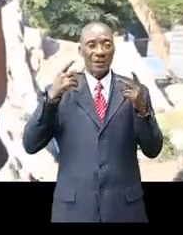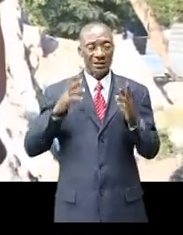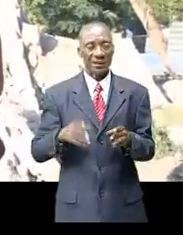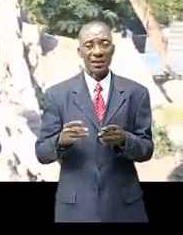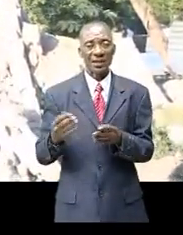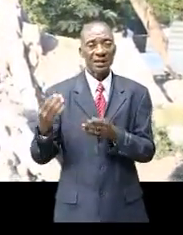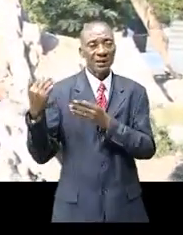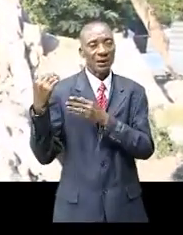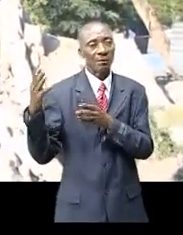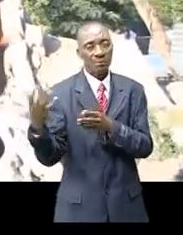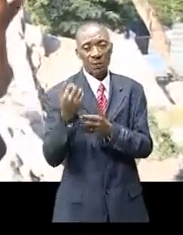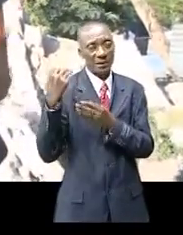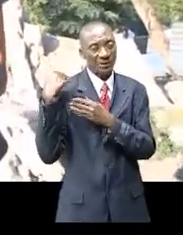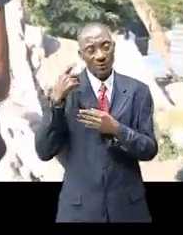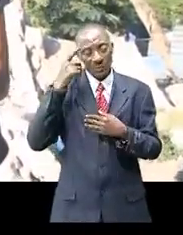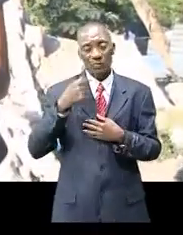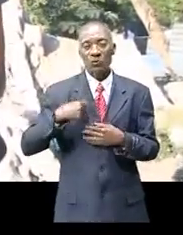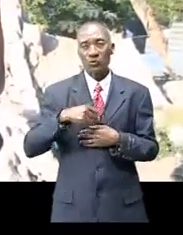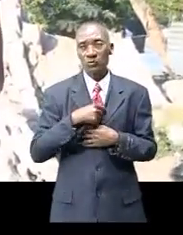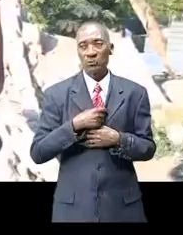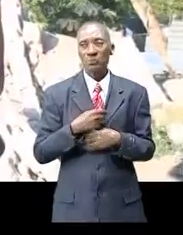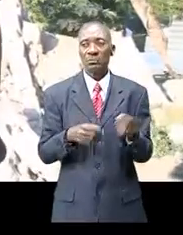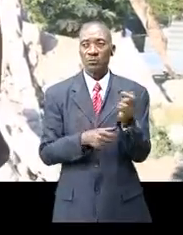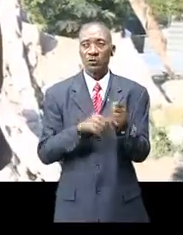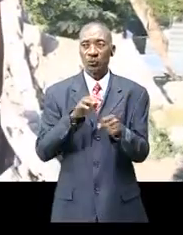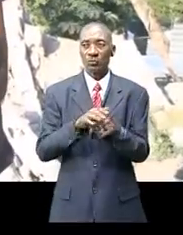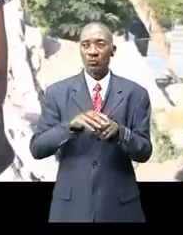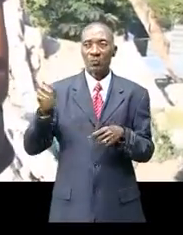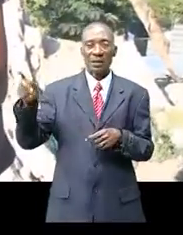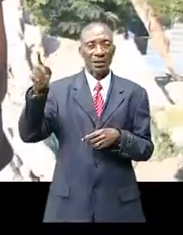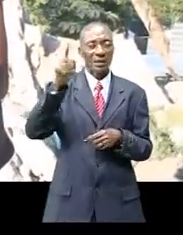nos voisins sont dans la même situation que nous. Maman